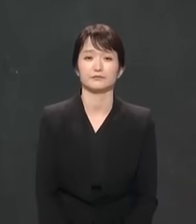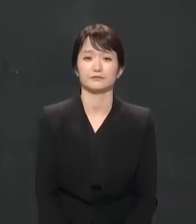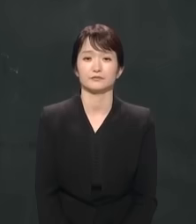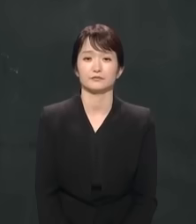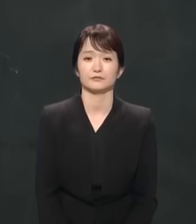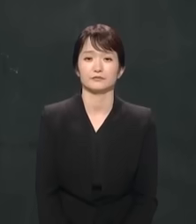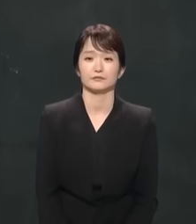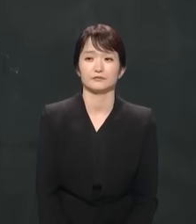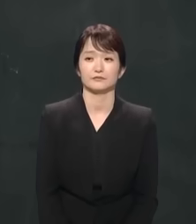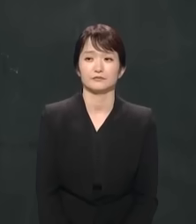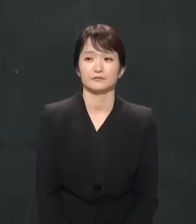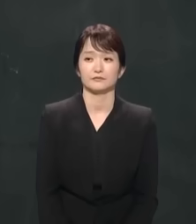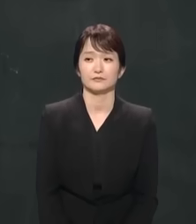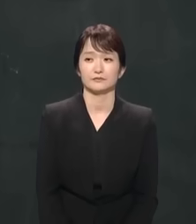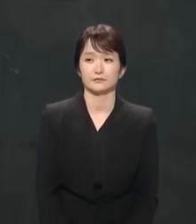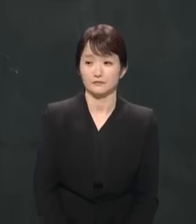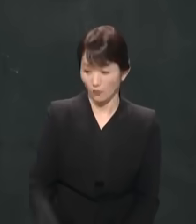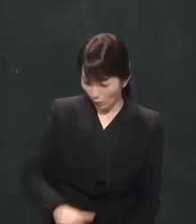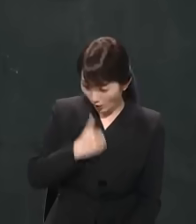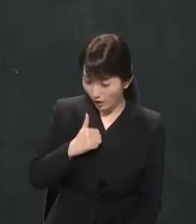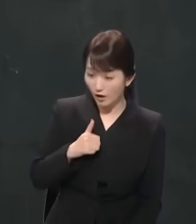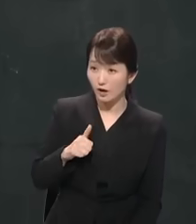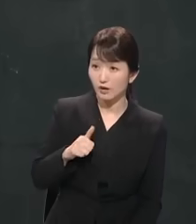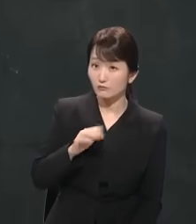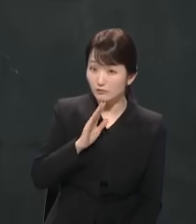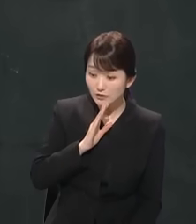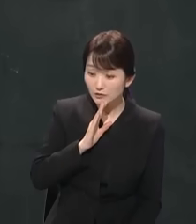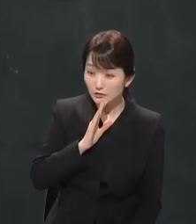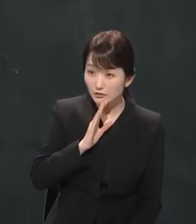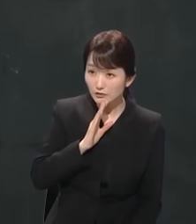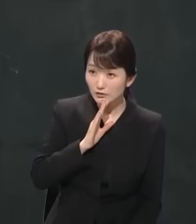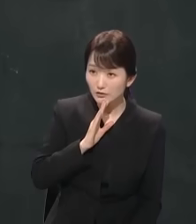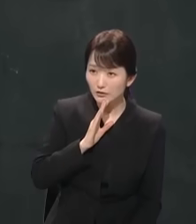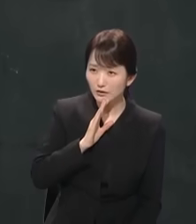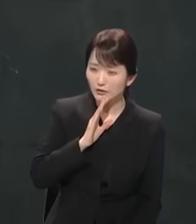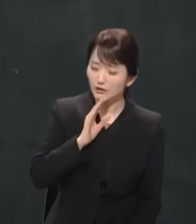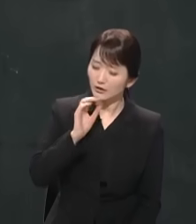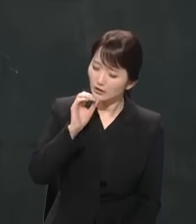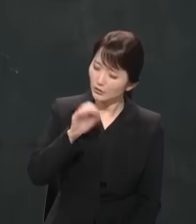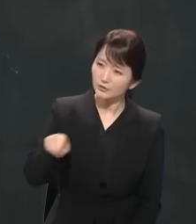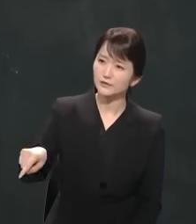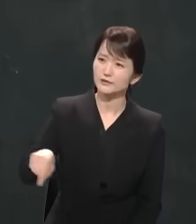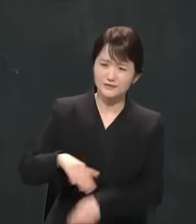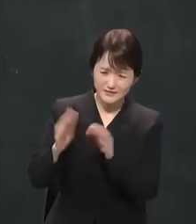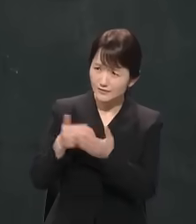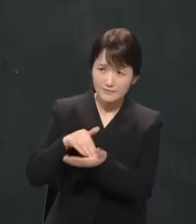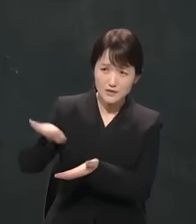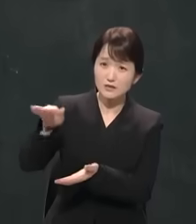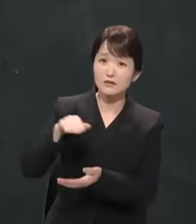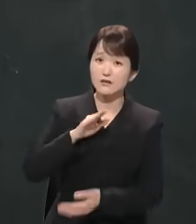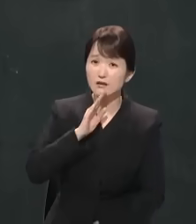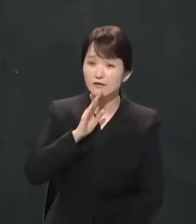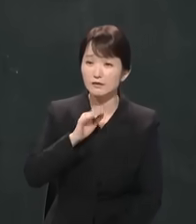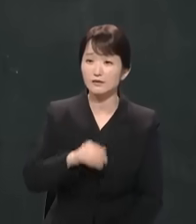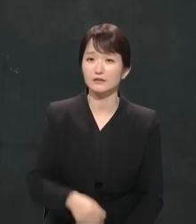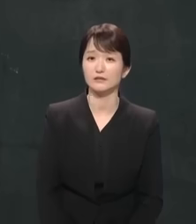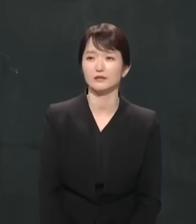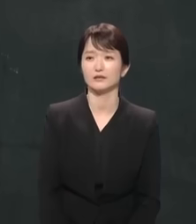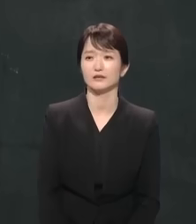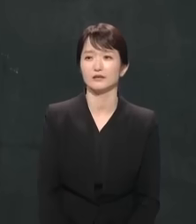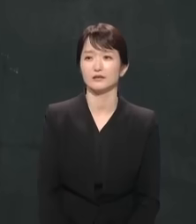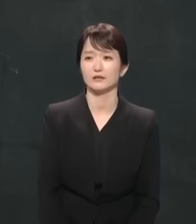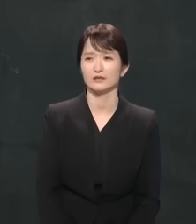들어보시죠 화가 너무 나겠지 그지 아이 전부터 다 내 쫓 칠까 진짜 어